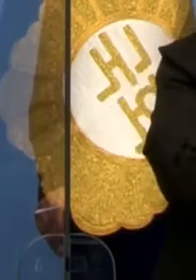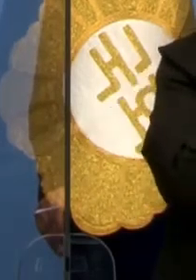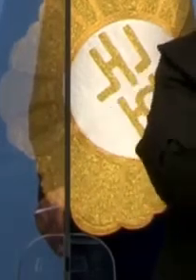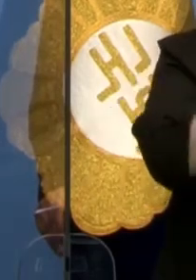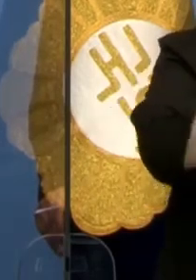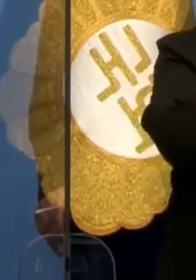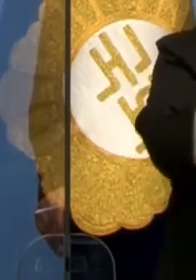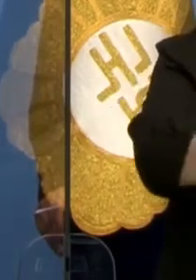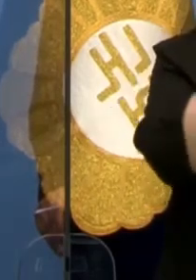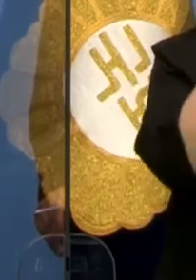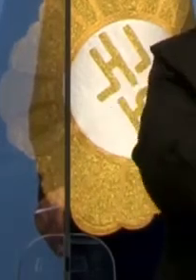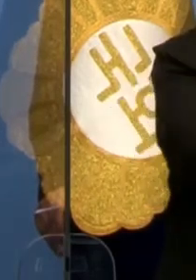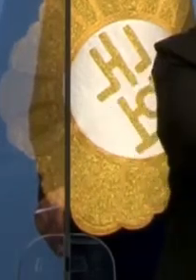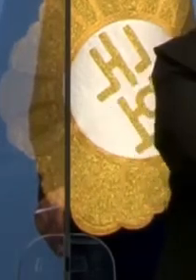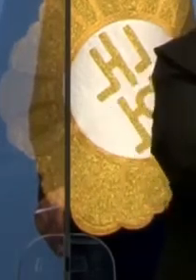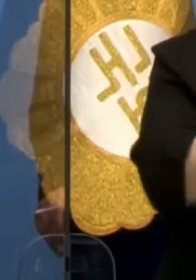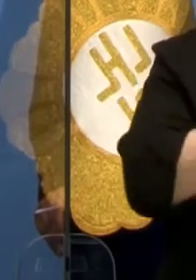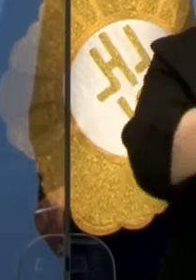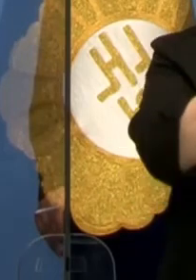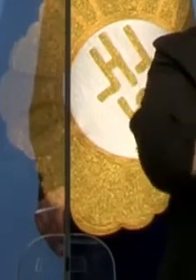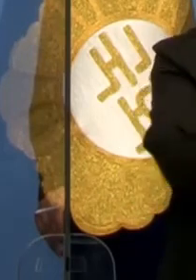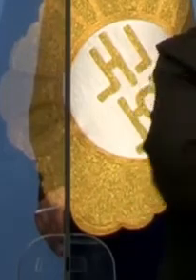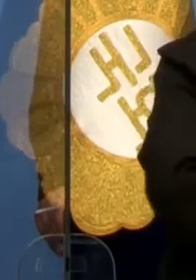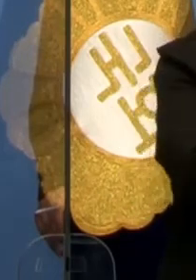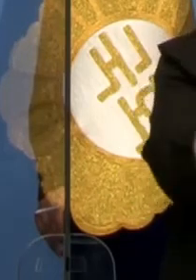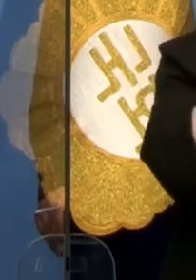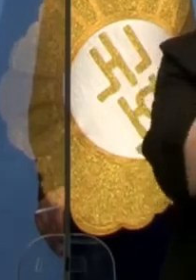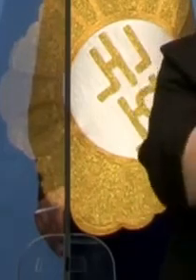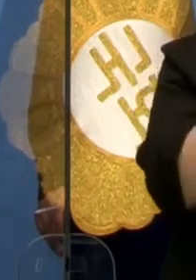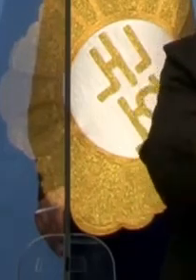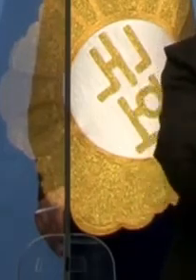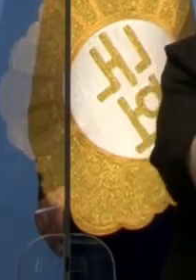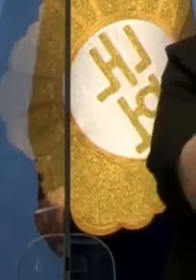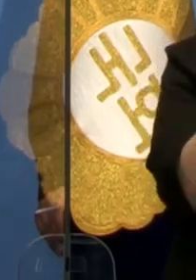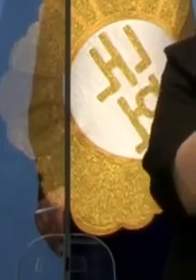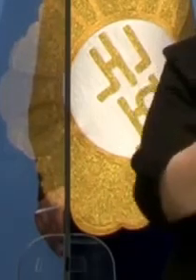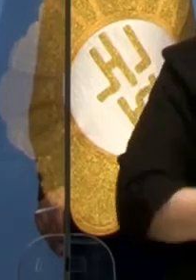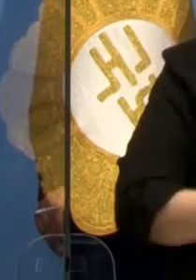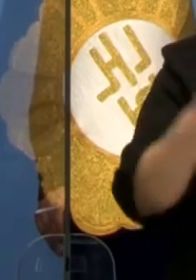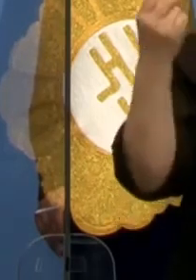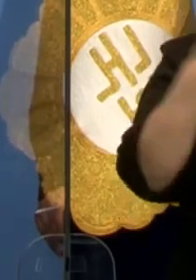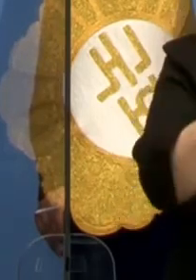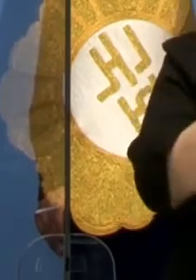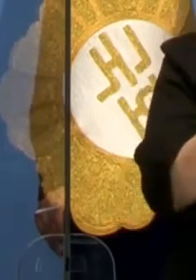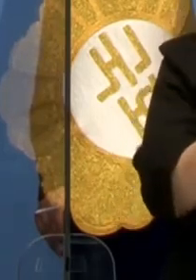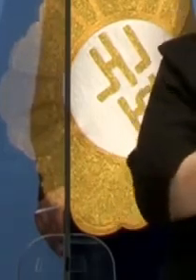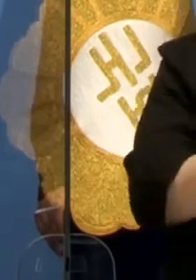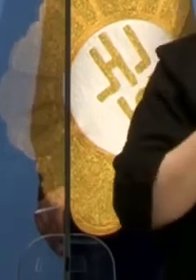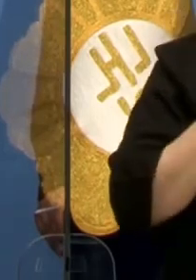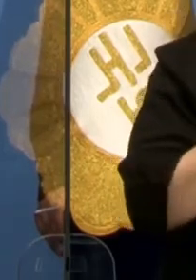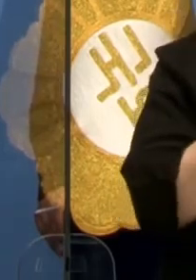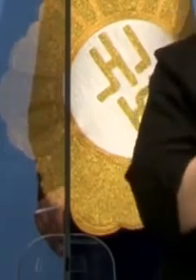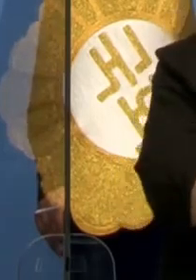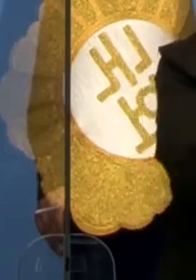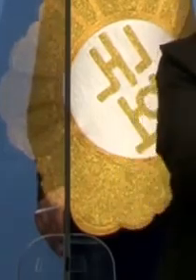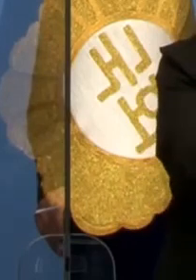잘못된 처사이며 저의 명예를 또한 심각하게 훼손하고 있습니다. 아울러 현재 진행되고 있는